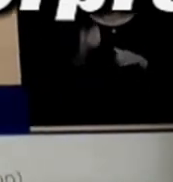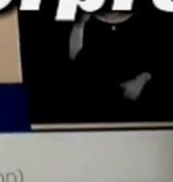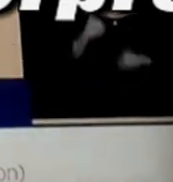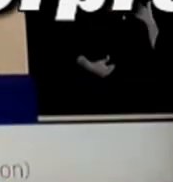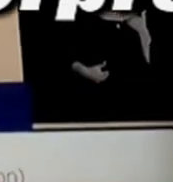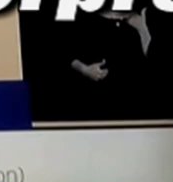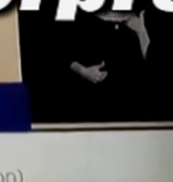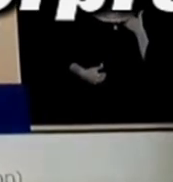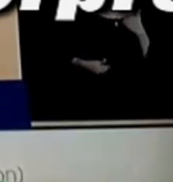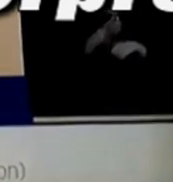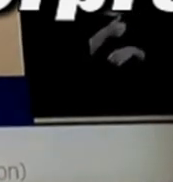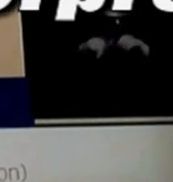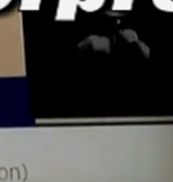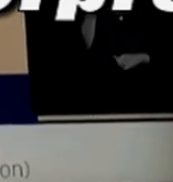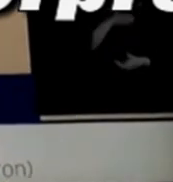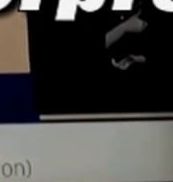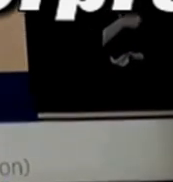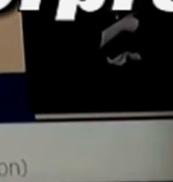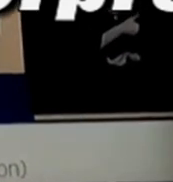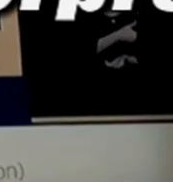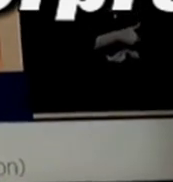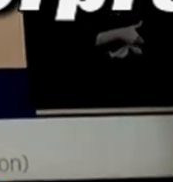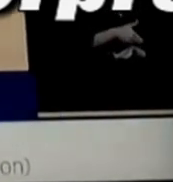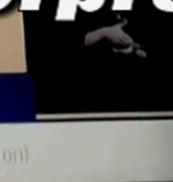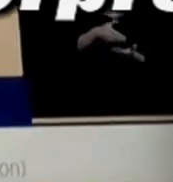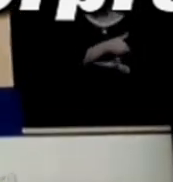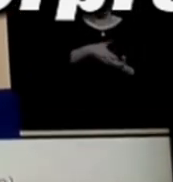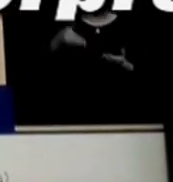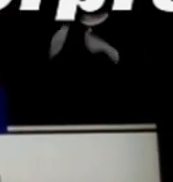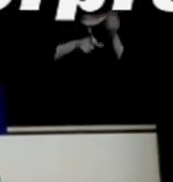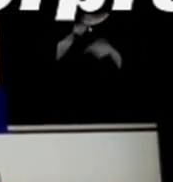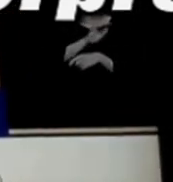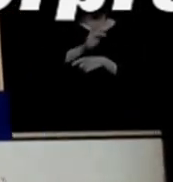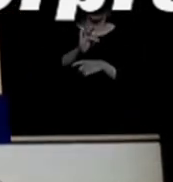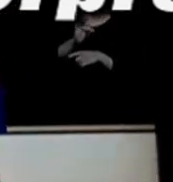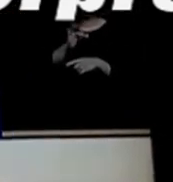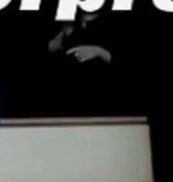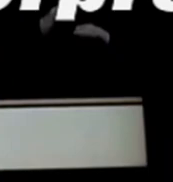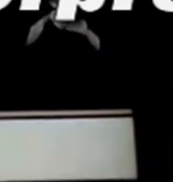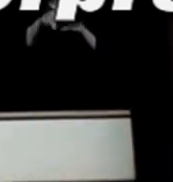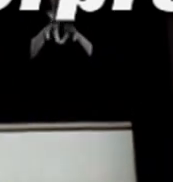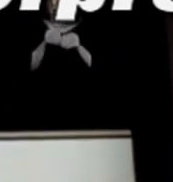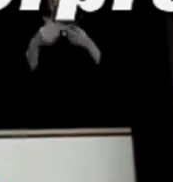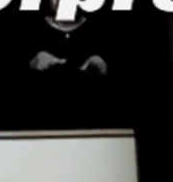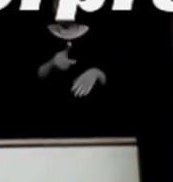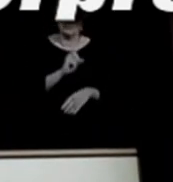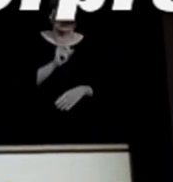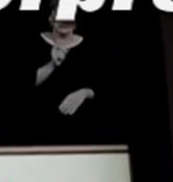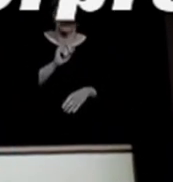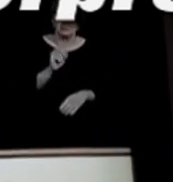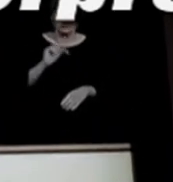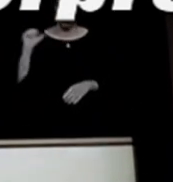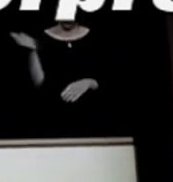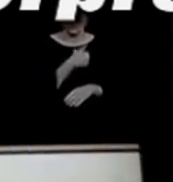12 millions de Françaises et de Français, bien plus si l'on prend en compte les familles. Chacun d'entre nous peut y être confronté.